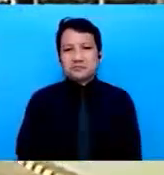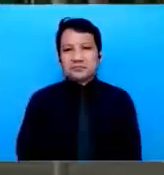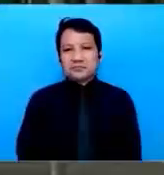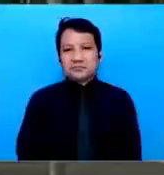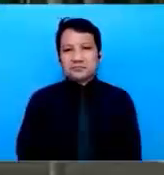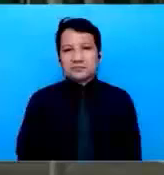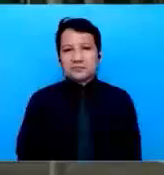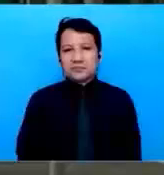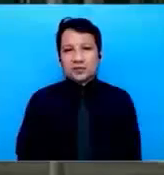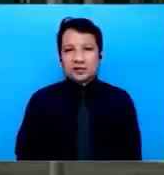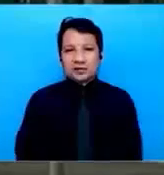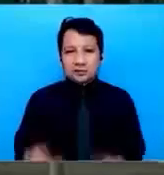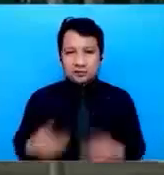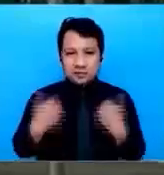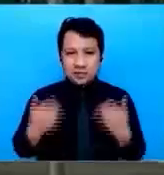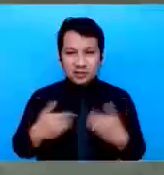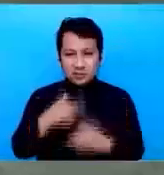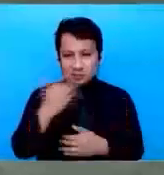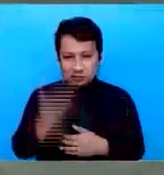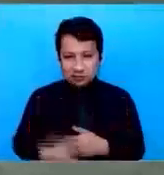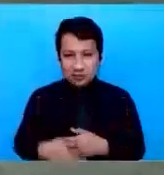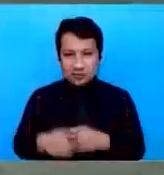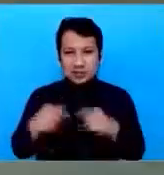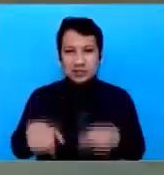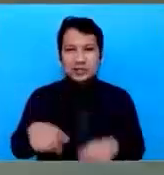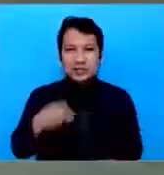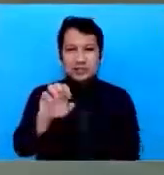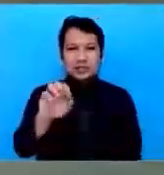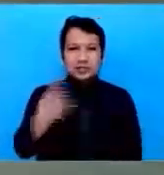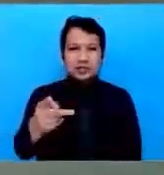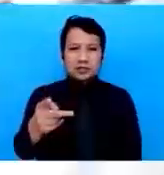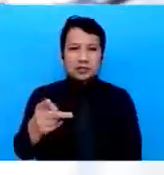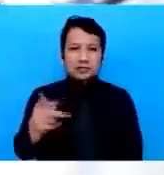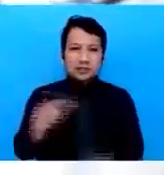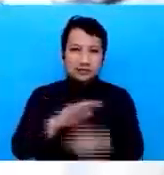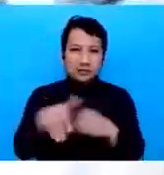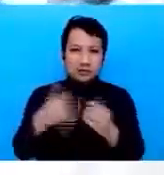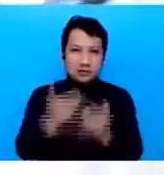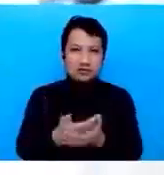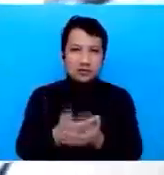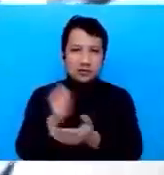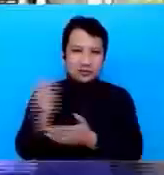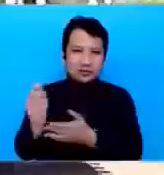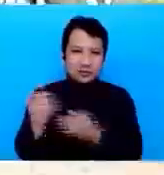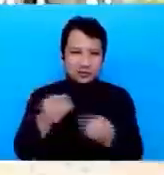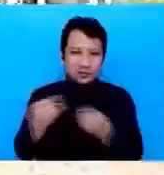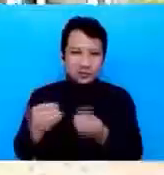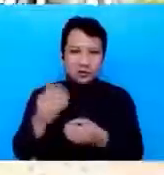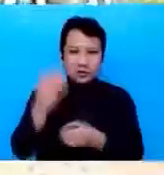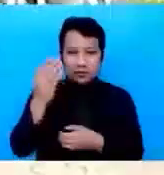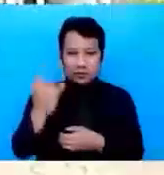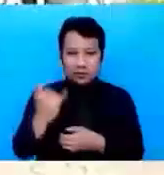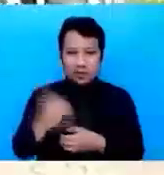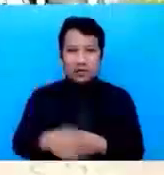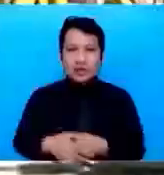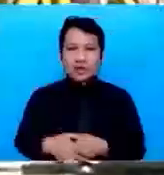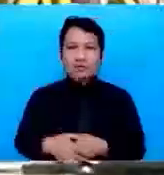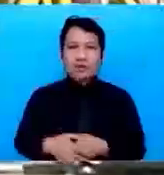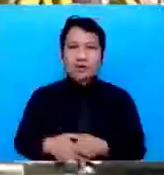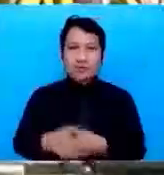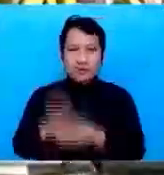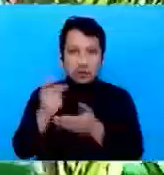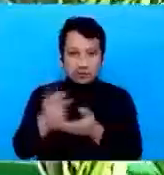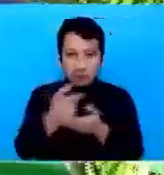Mapabata o matanda, welcome lahat dito sa EK. Full force na ang kanilang operations dahil fully vaccinated